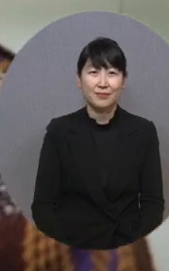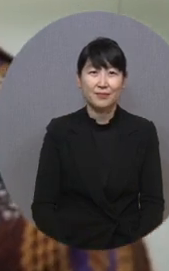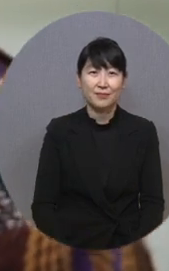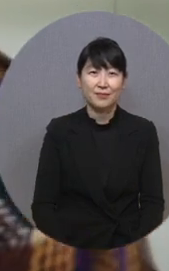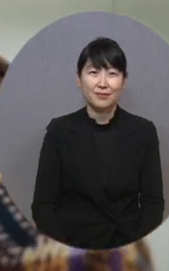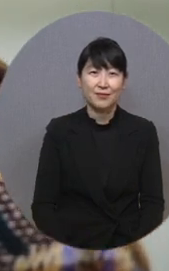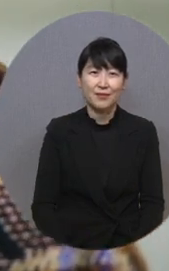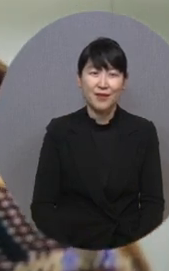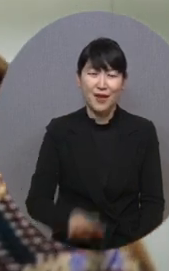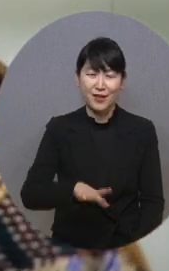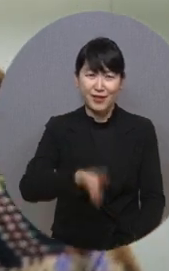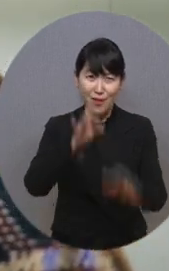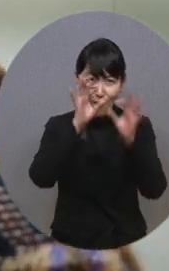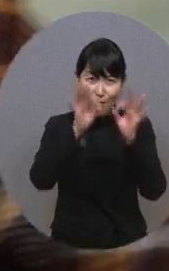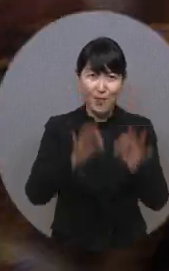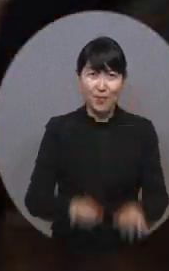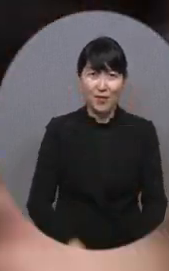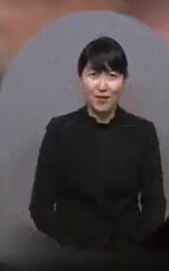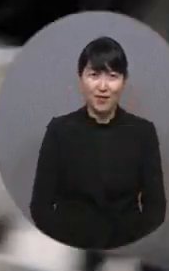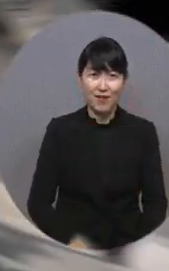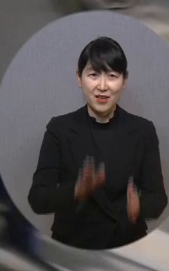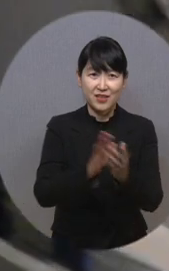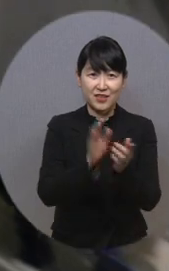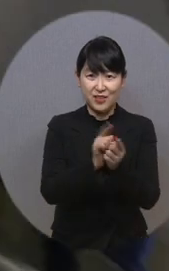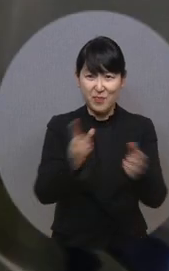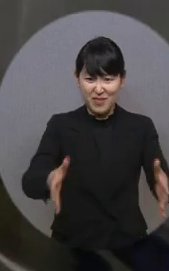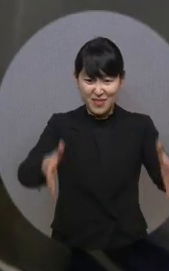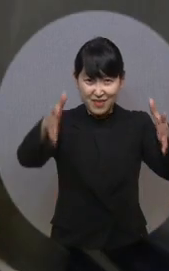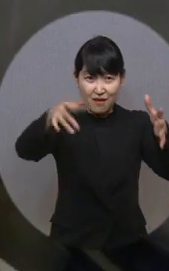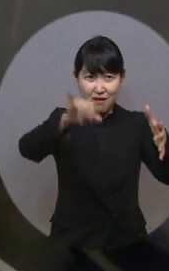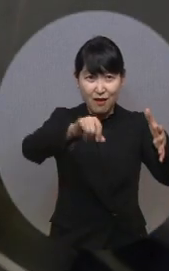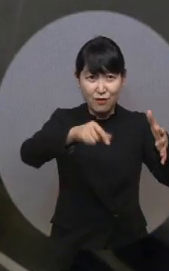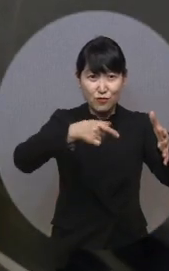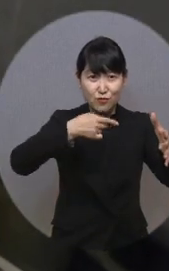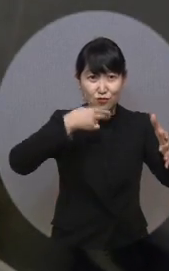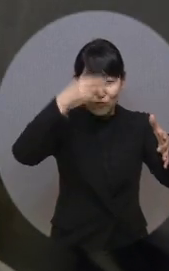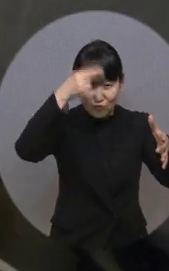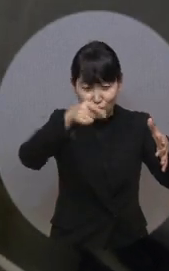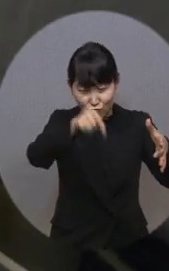처음 봐요. 이렇게 탱크에서 술이 나오고. 우와!